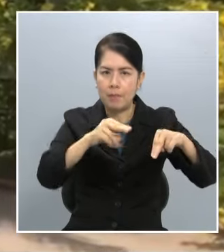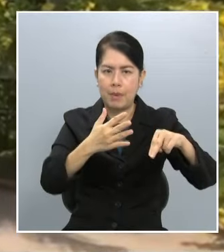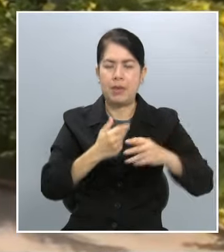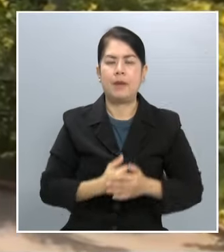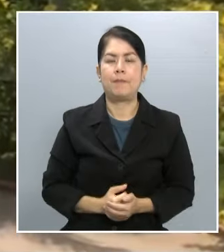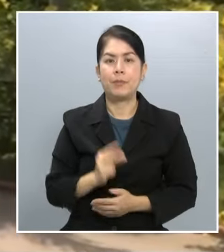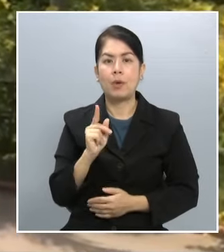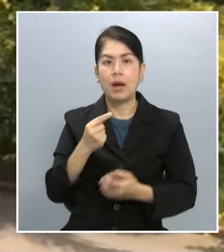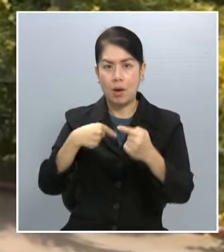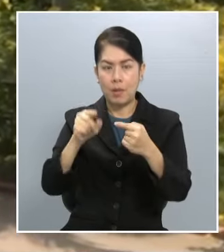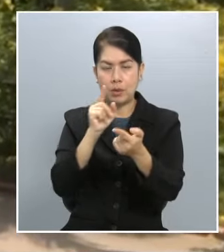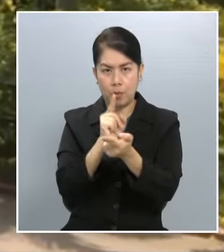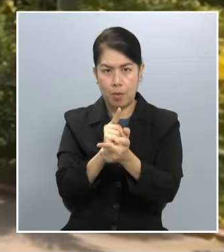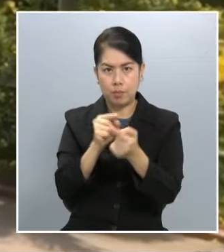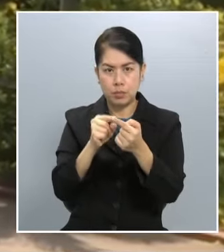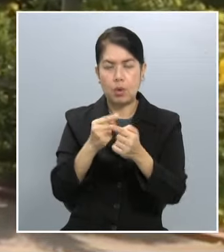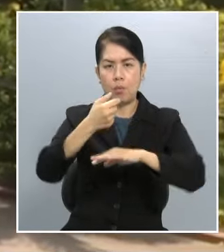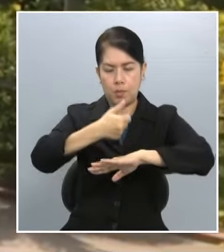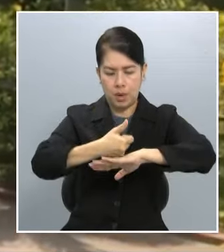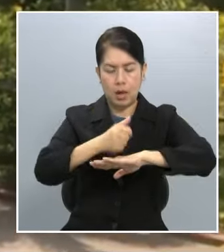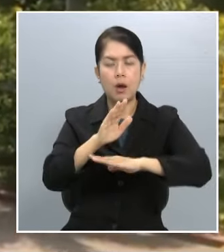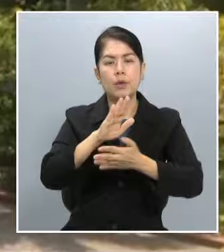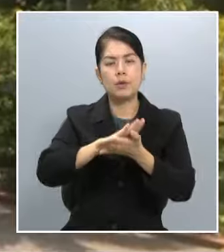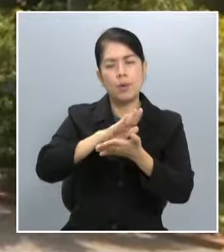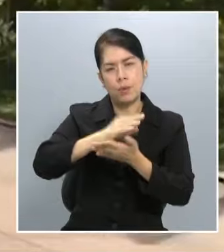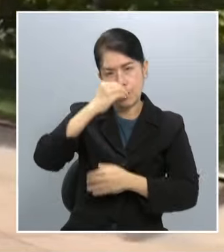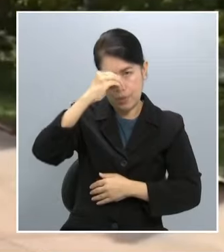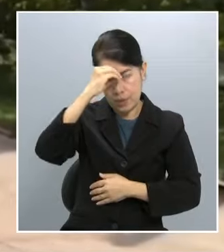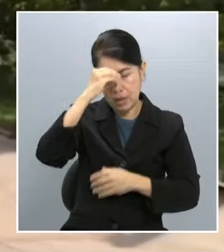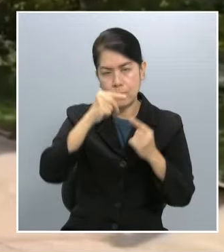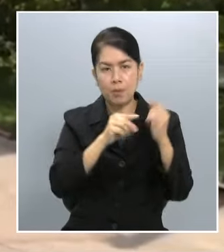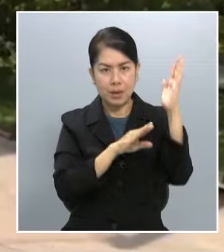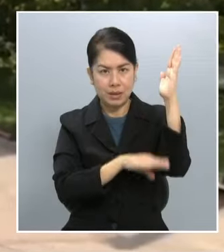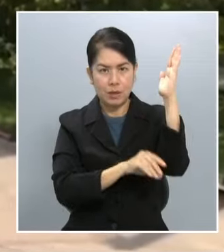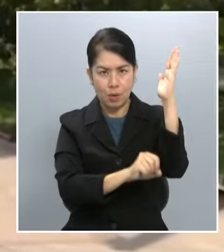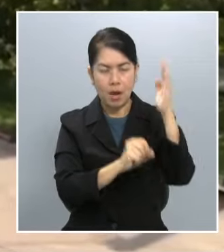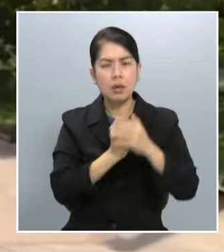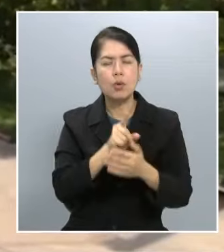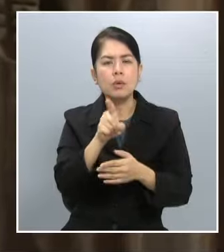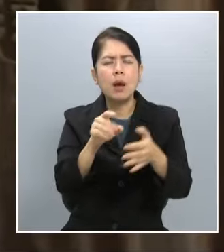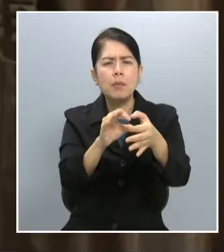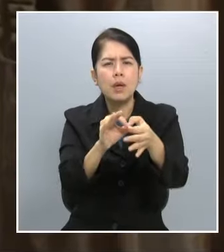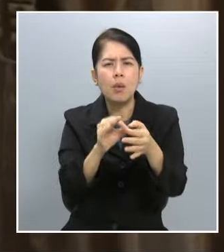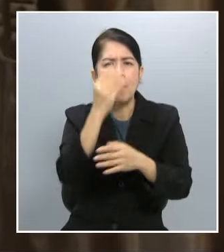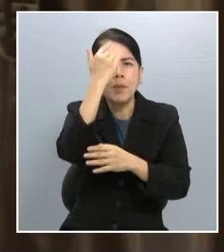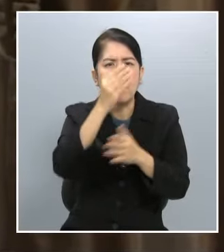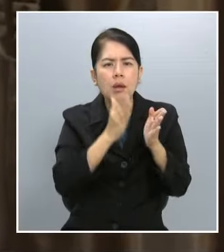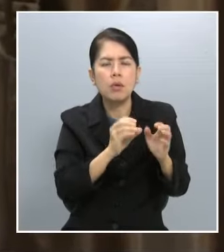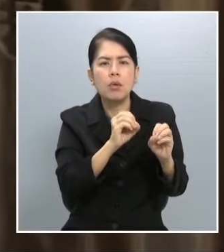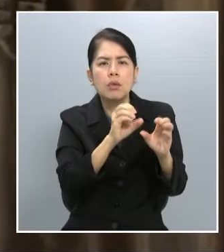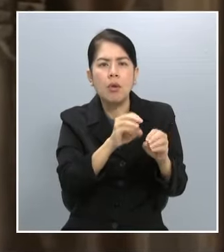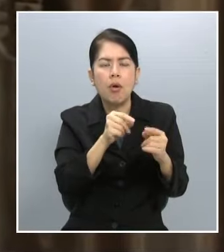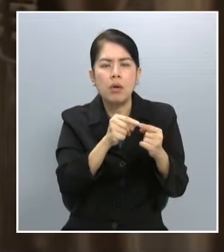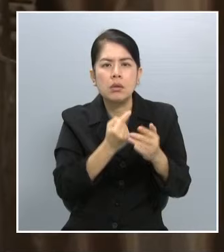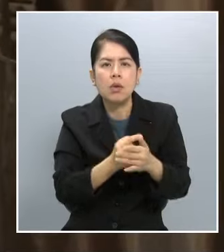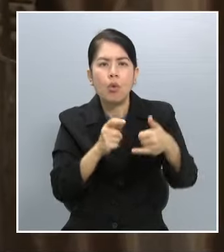ภอหนึ่งในจังหวัดสงขลาผู้อำนวยการวิรัตเพื่อสอบถามกรณีครูทำโทษด้วยการสักนักเรียนอายุ16